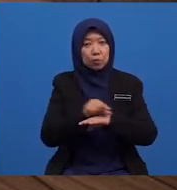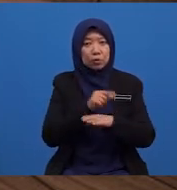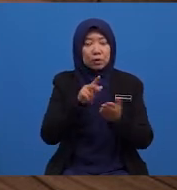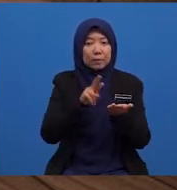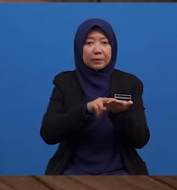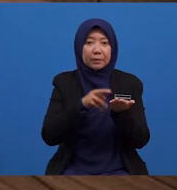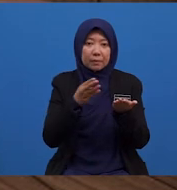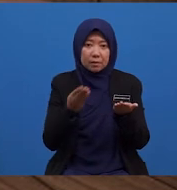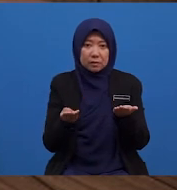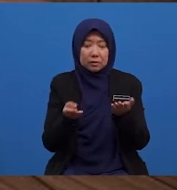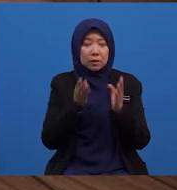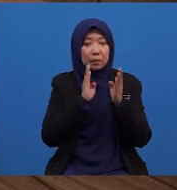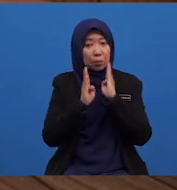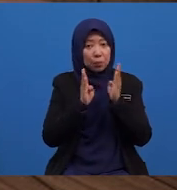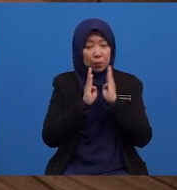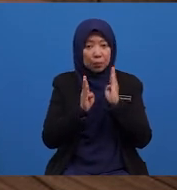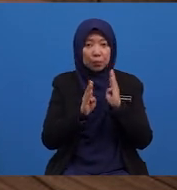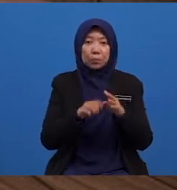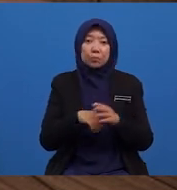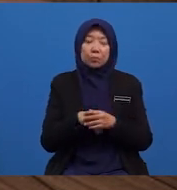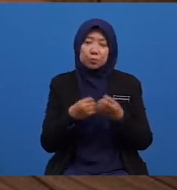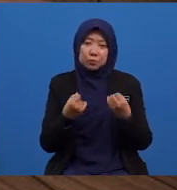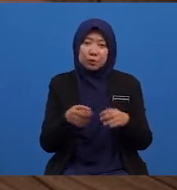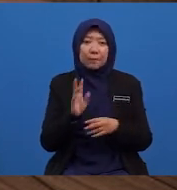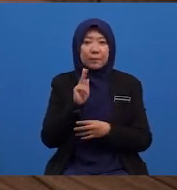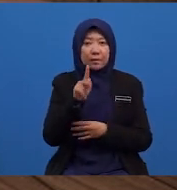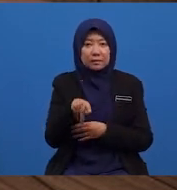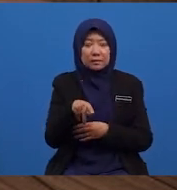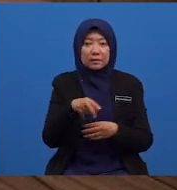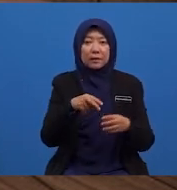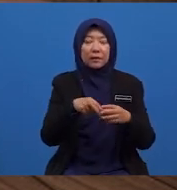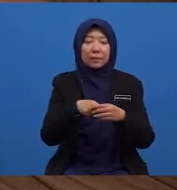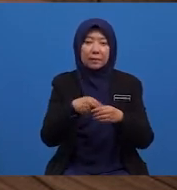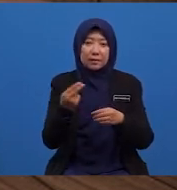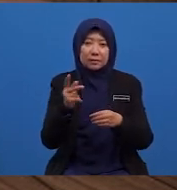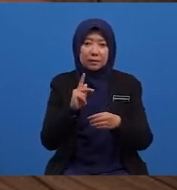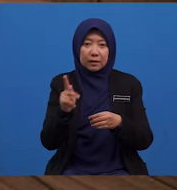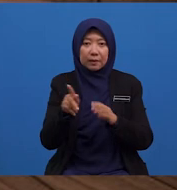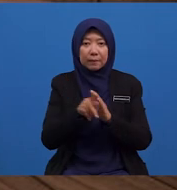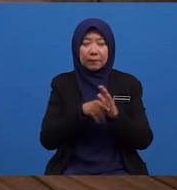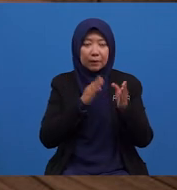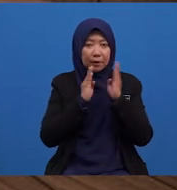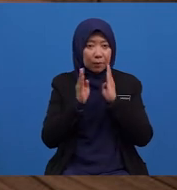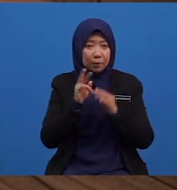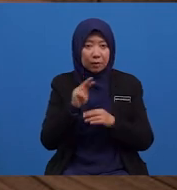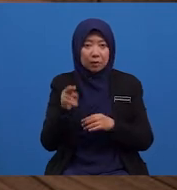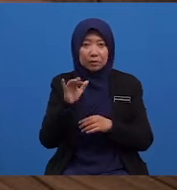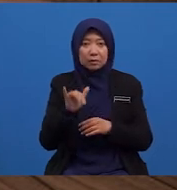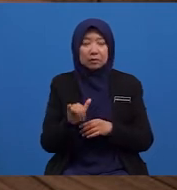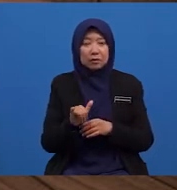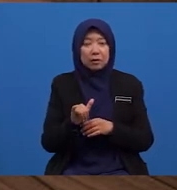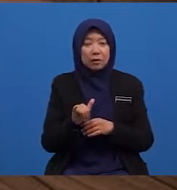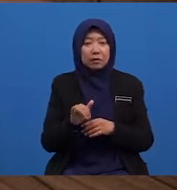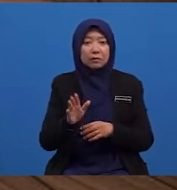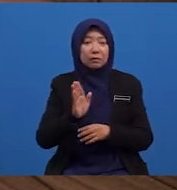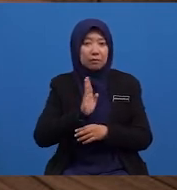dalam perbualan seharian sudah pasti menghasilkan perbualan yang menarik dan